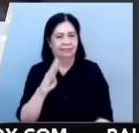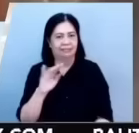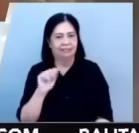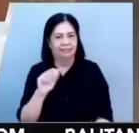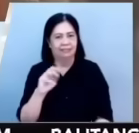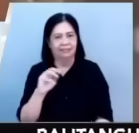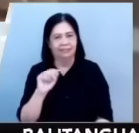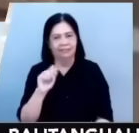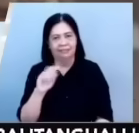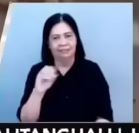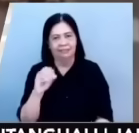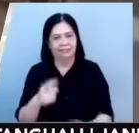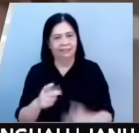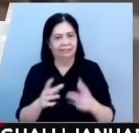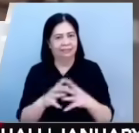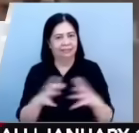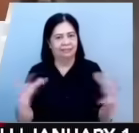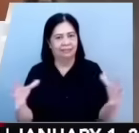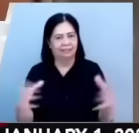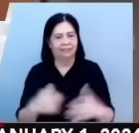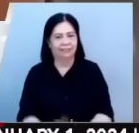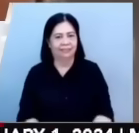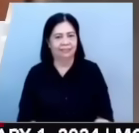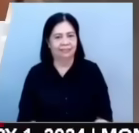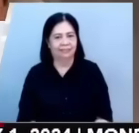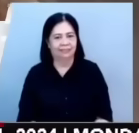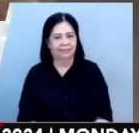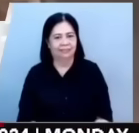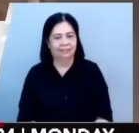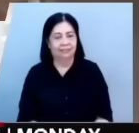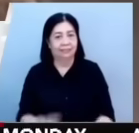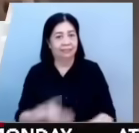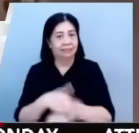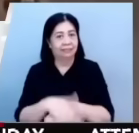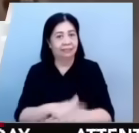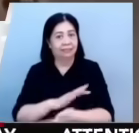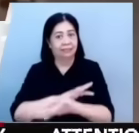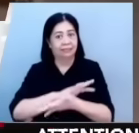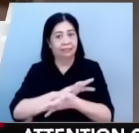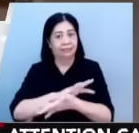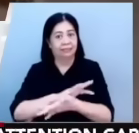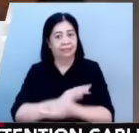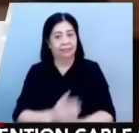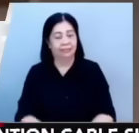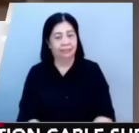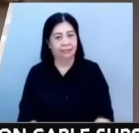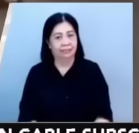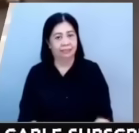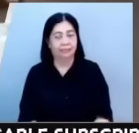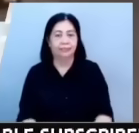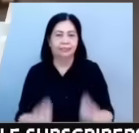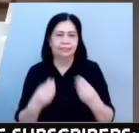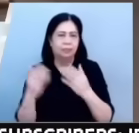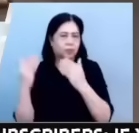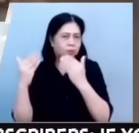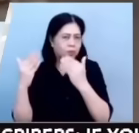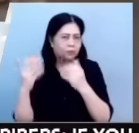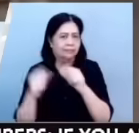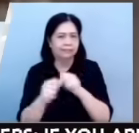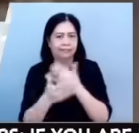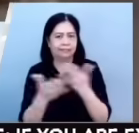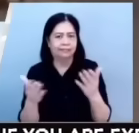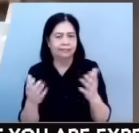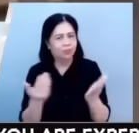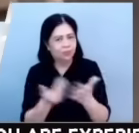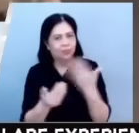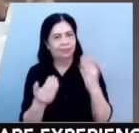Super happy kasi at least diba, after the pandemic, parang it's giving us hope na everything is almost back